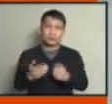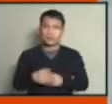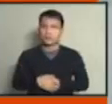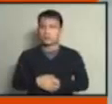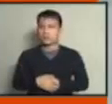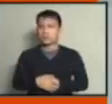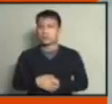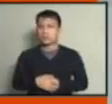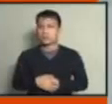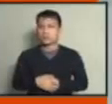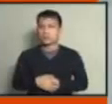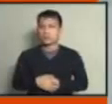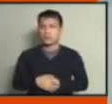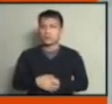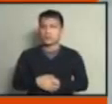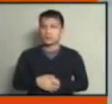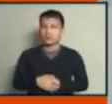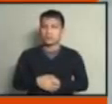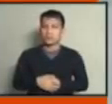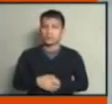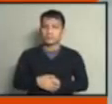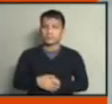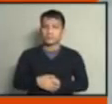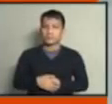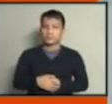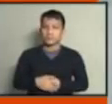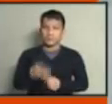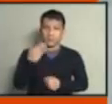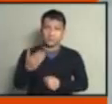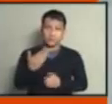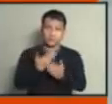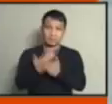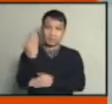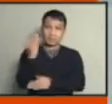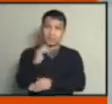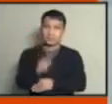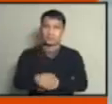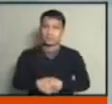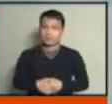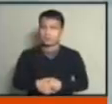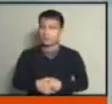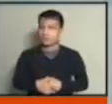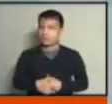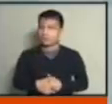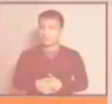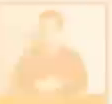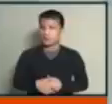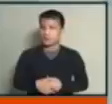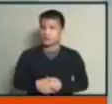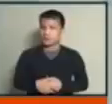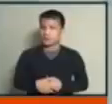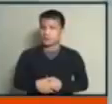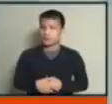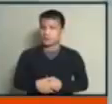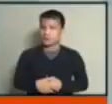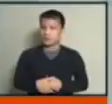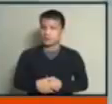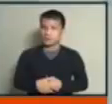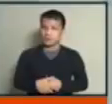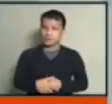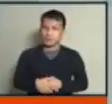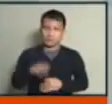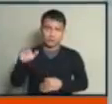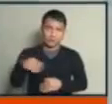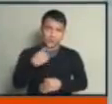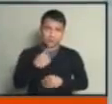Okay. Alright, sige po. Salamat po, Miss Mary Grace. Apo. Magandang tanghali po, ma'am. Okay po. Salamat din po. Sir, I'm